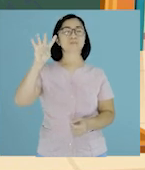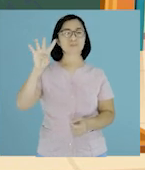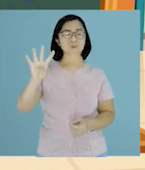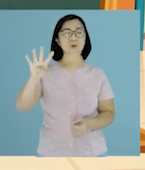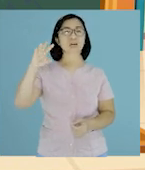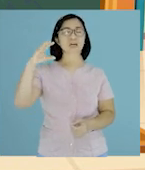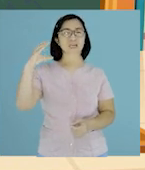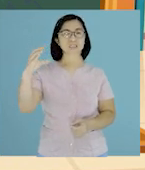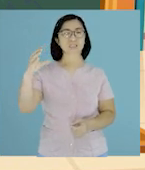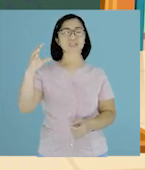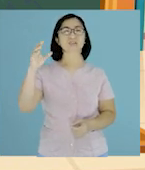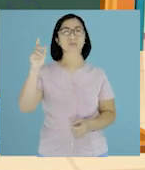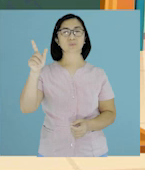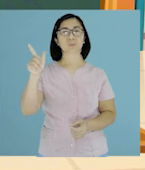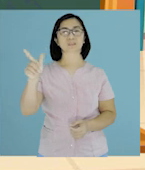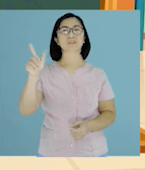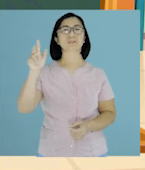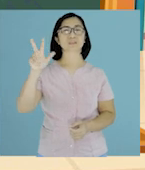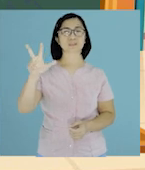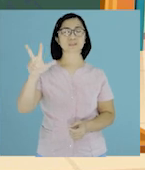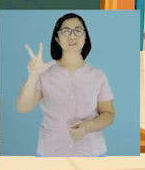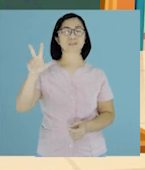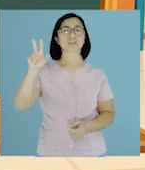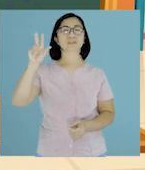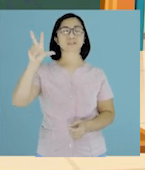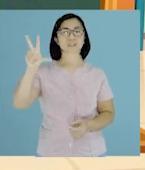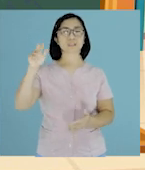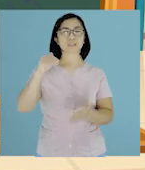284, 423,